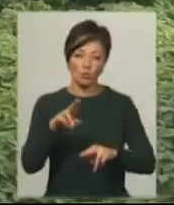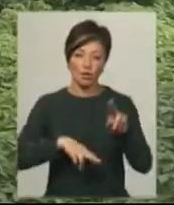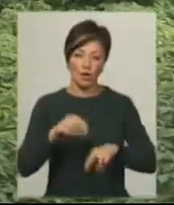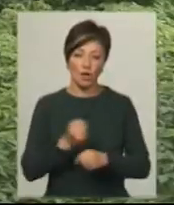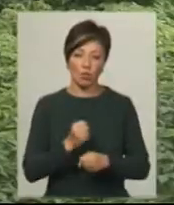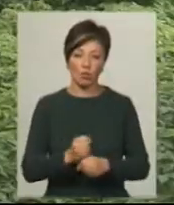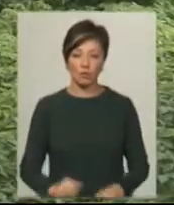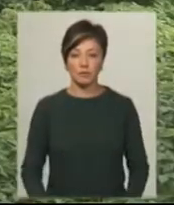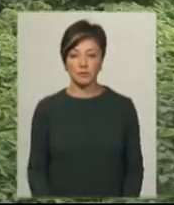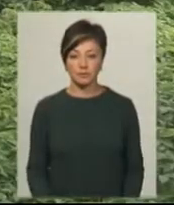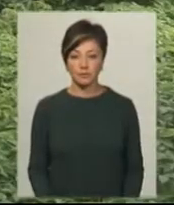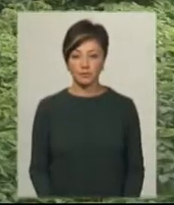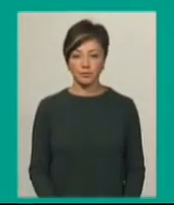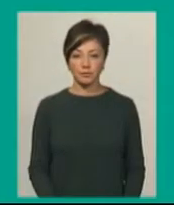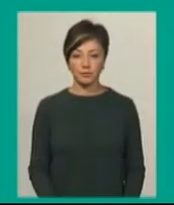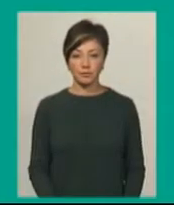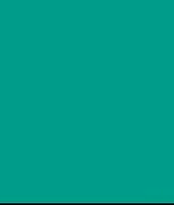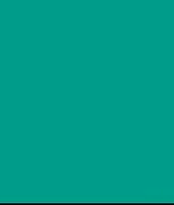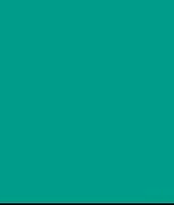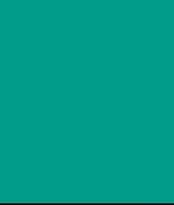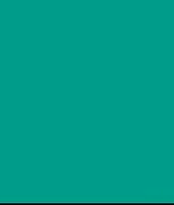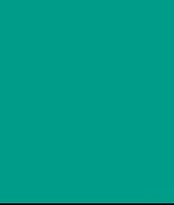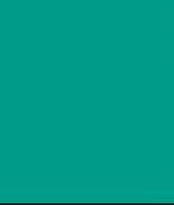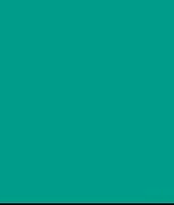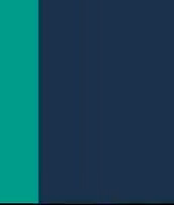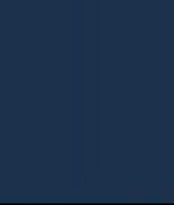Збродова, Віктор Кривий, новини на Суспільному, Хмельницький.